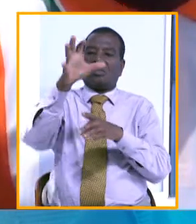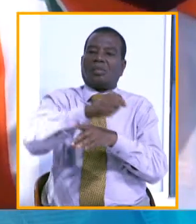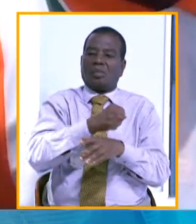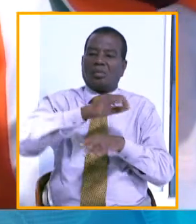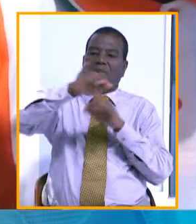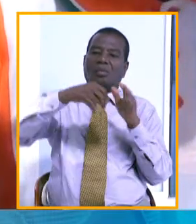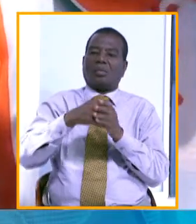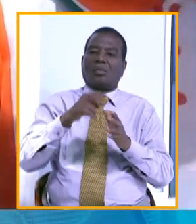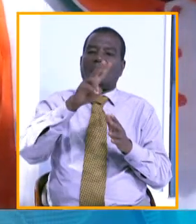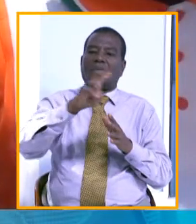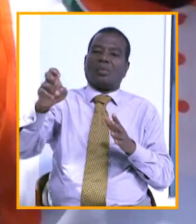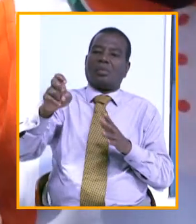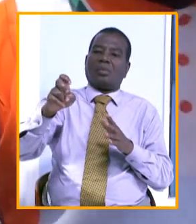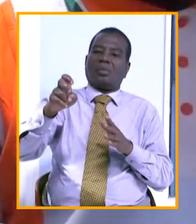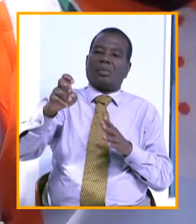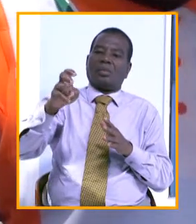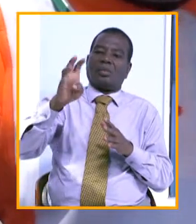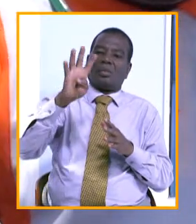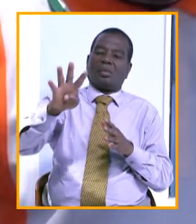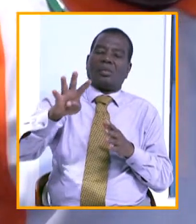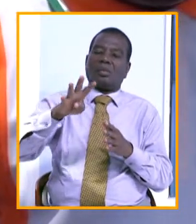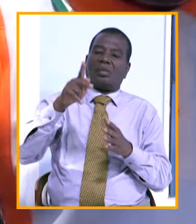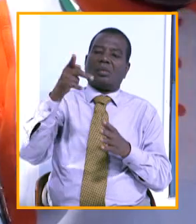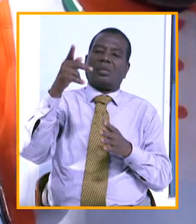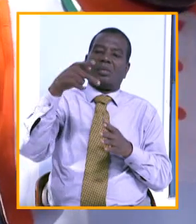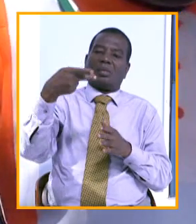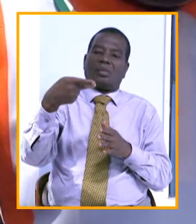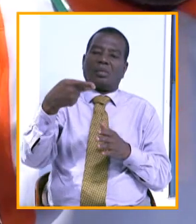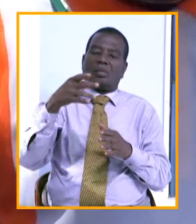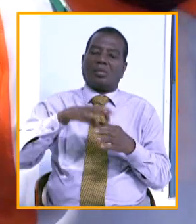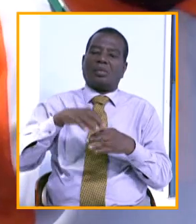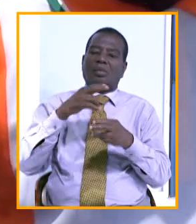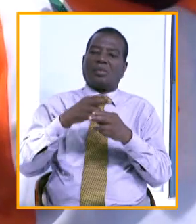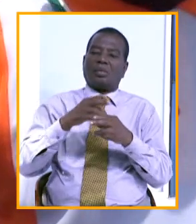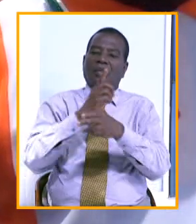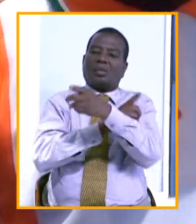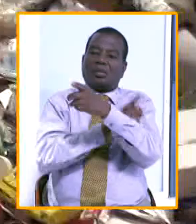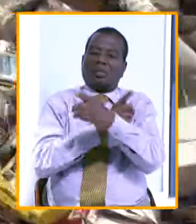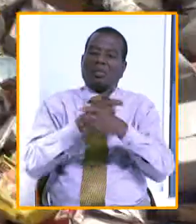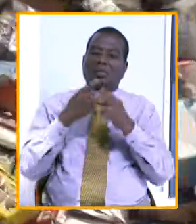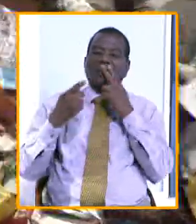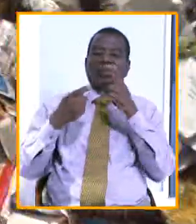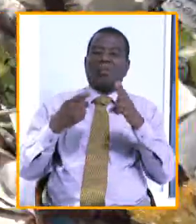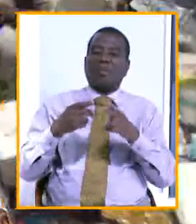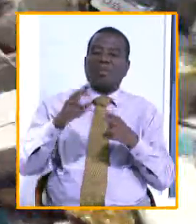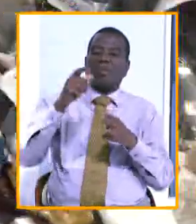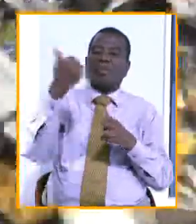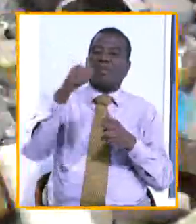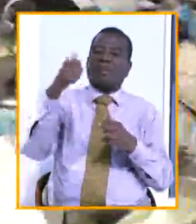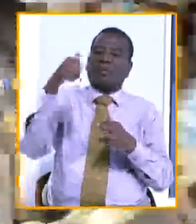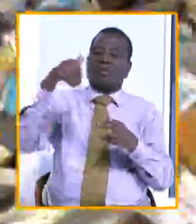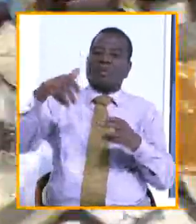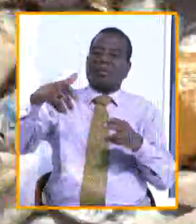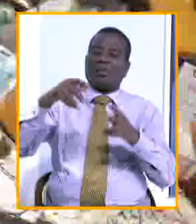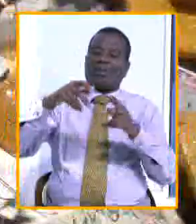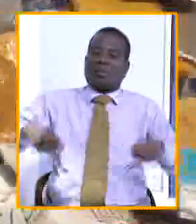au total 204 kilos de cannabis, 10 tonnes 300 kilos de